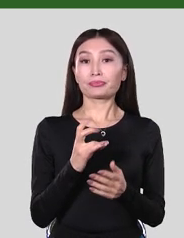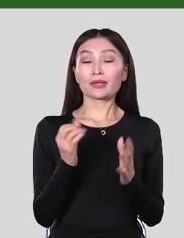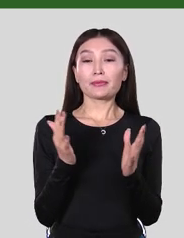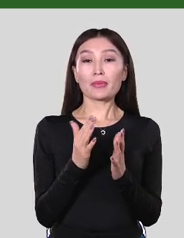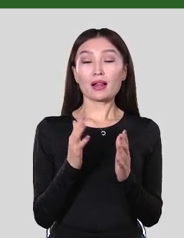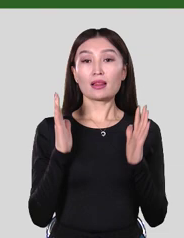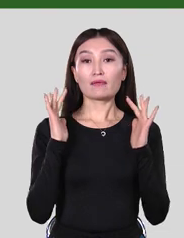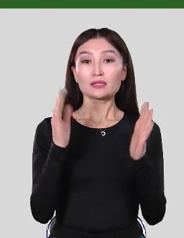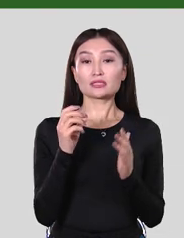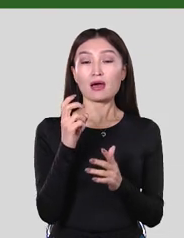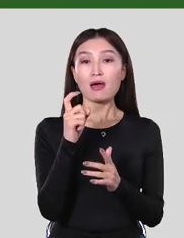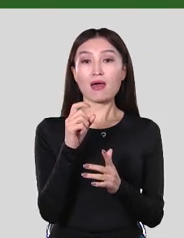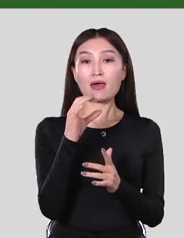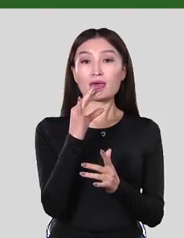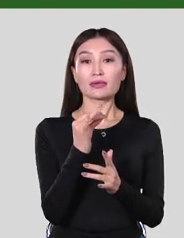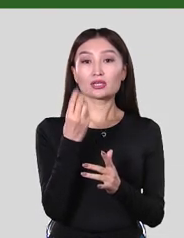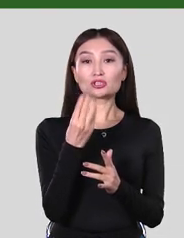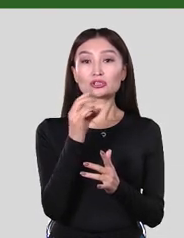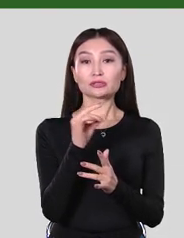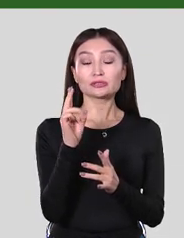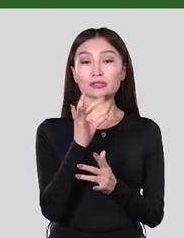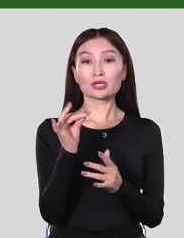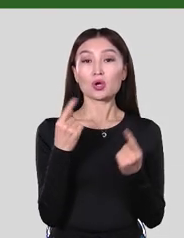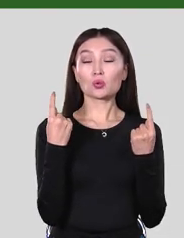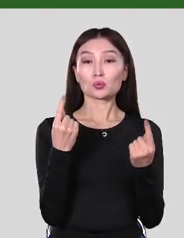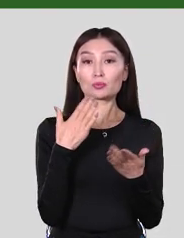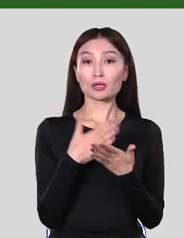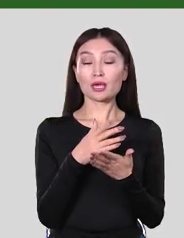Немало в лесах и хищников. Самым крупным